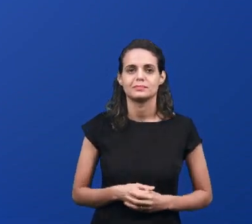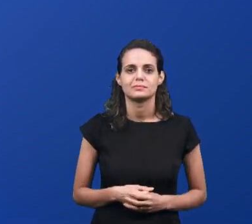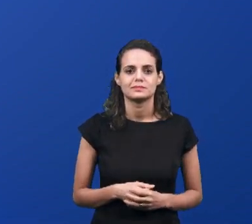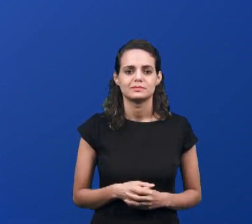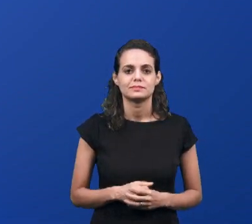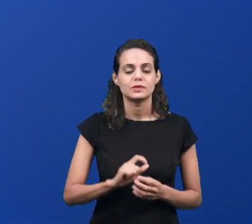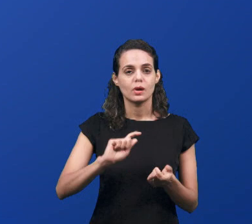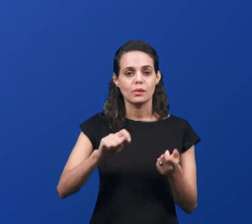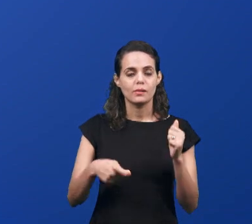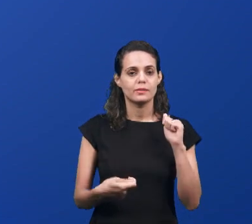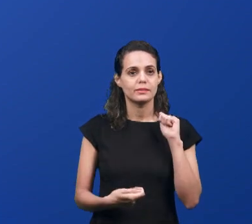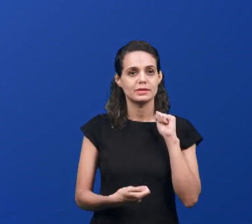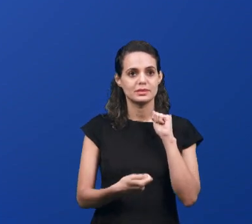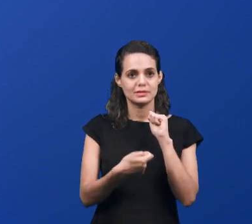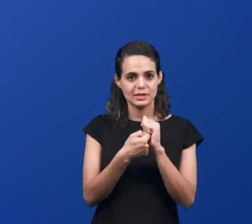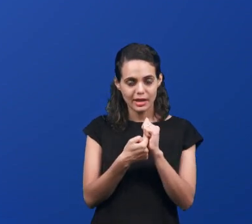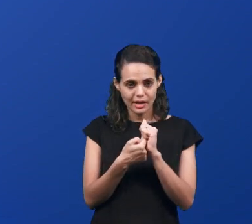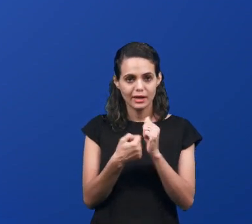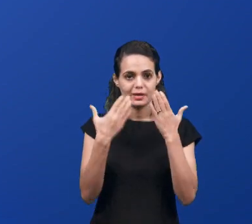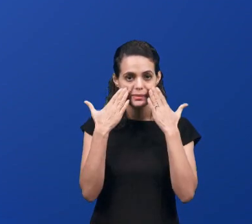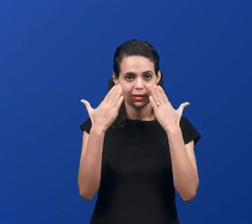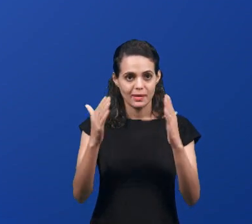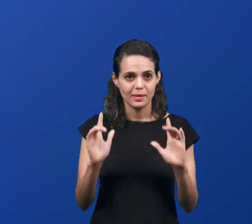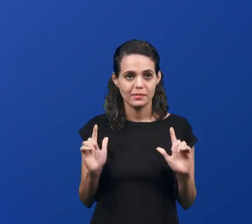cela m'a été donné, j'ai écrit